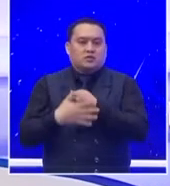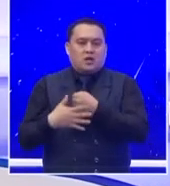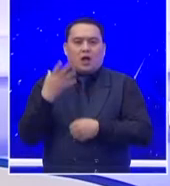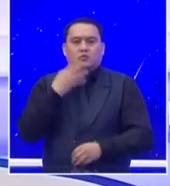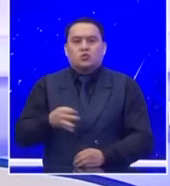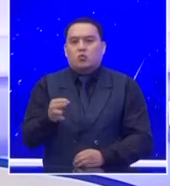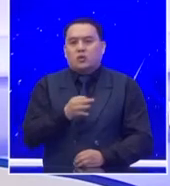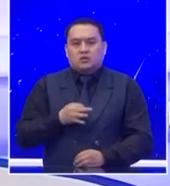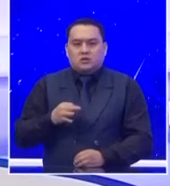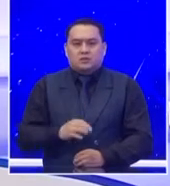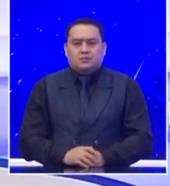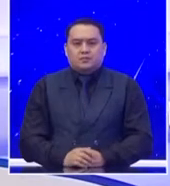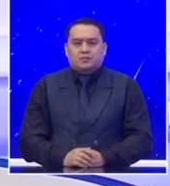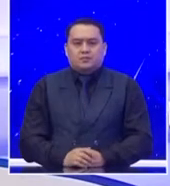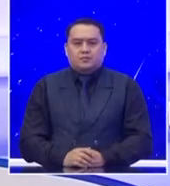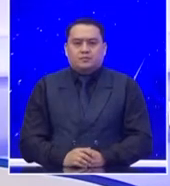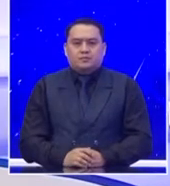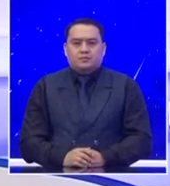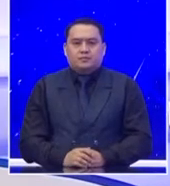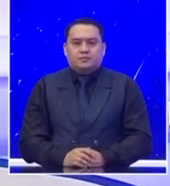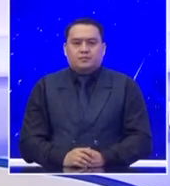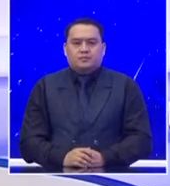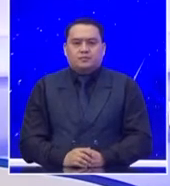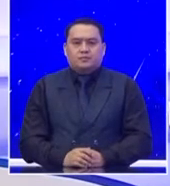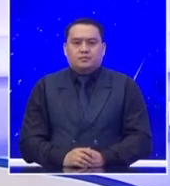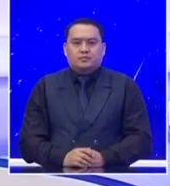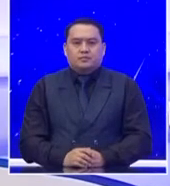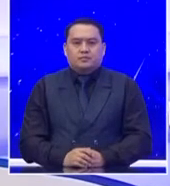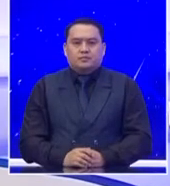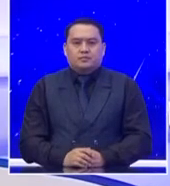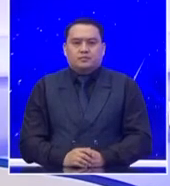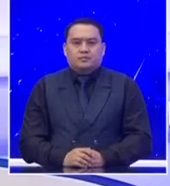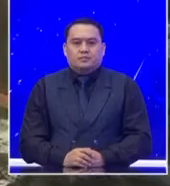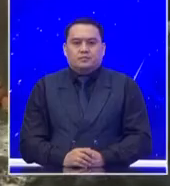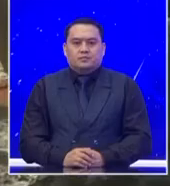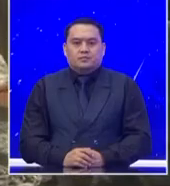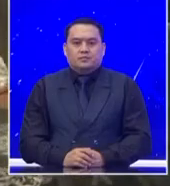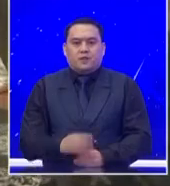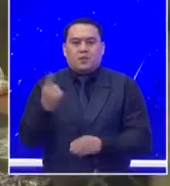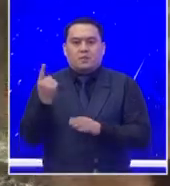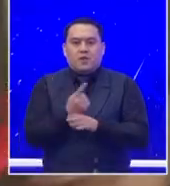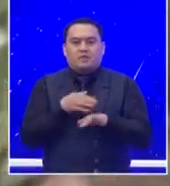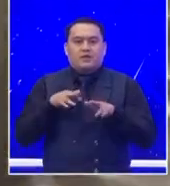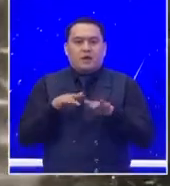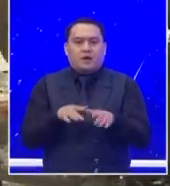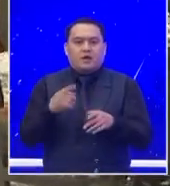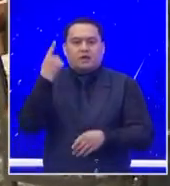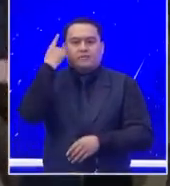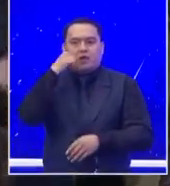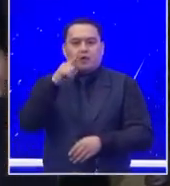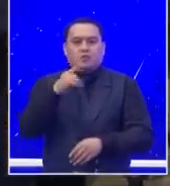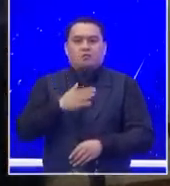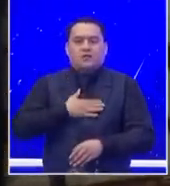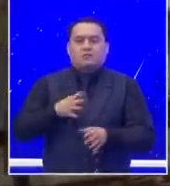центра Алматинской области. Подробности в следующем материале. Первым делом инициаторы акции ЖТСУ